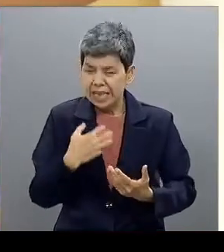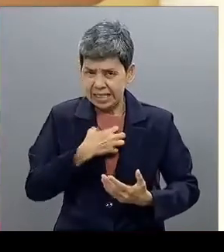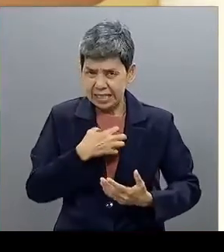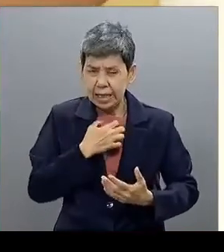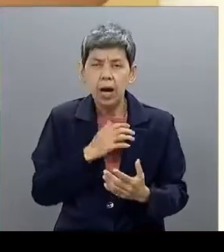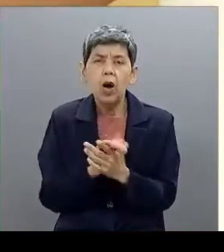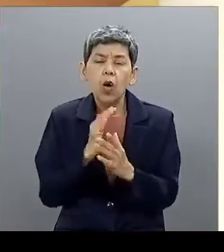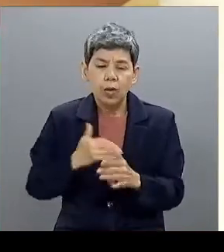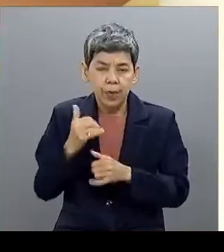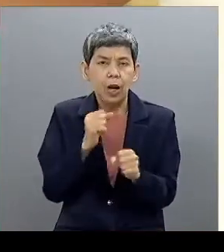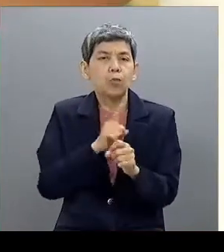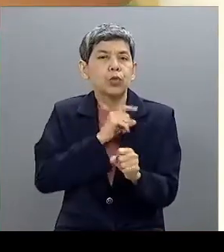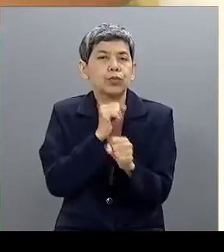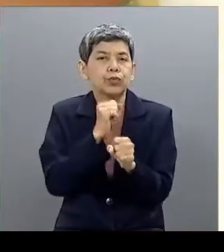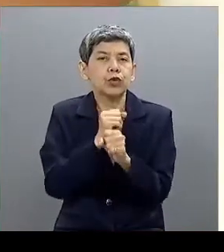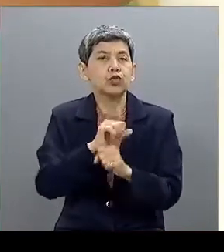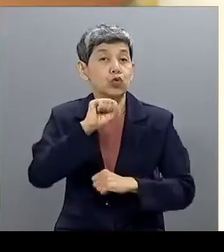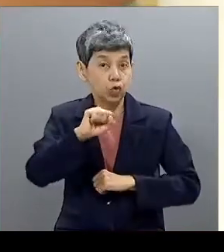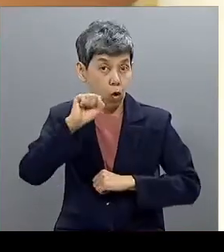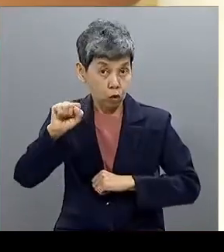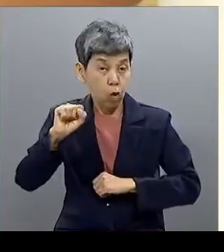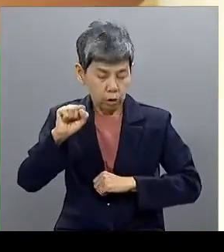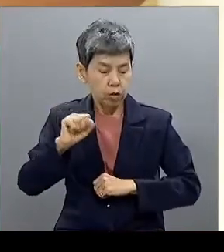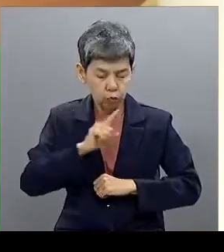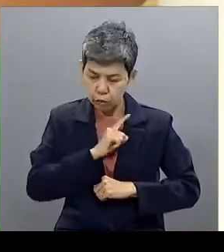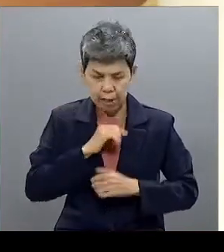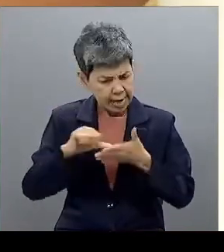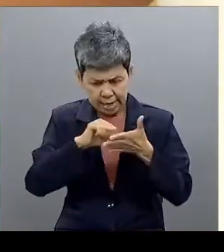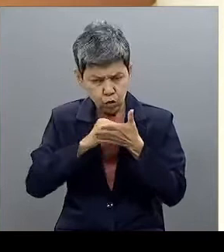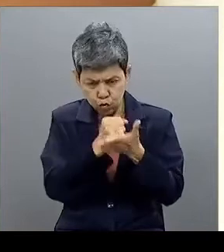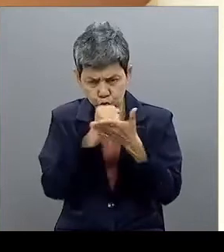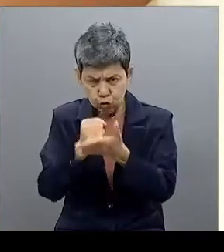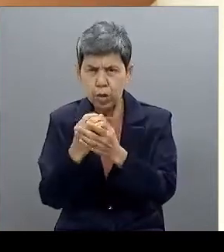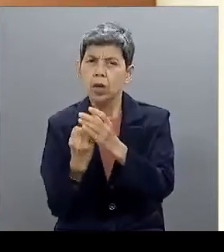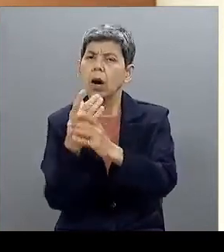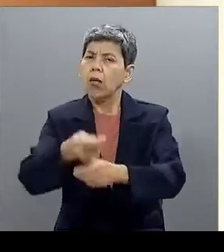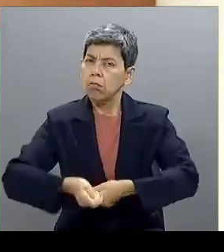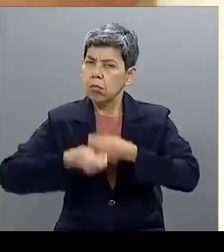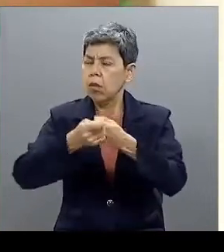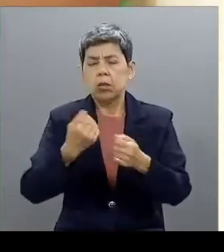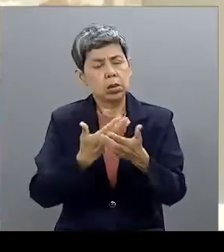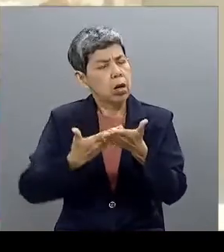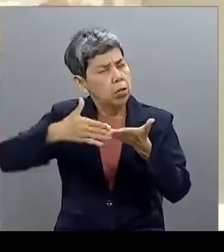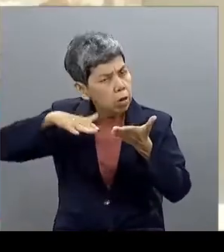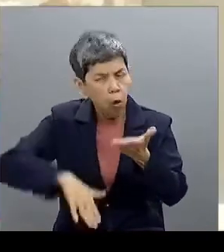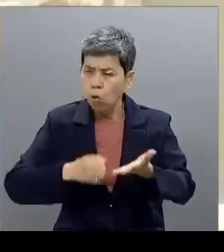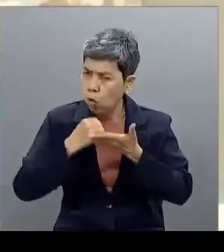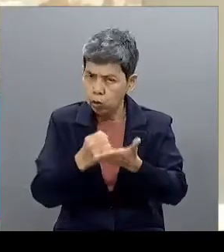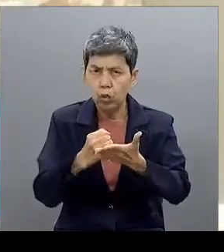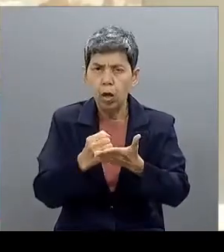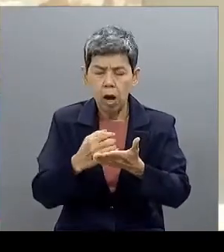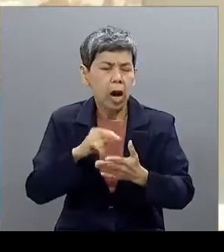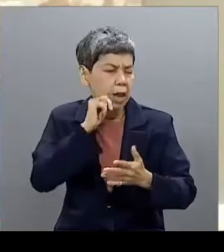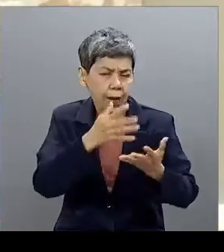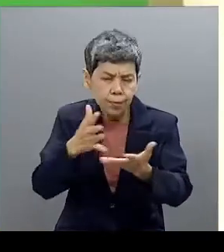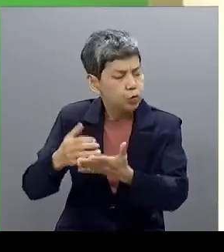ำหน้าที่เป็นตัวแทนของประชาชนแก้ไขปัญหาพืชผลทางการเกษตรที่ตกต่ำและปัญหาขาดแคลนน้ำอุปโภคและบริโภคครับ